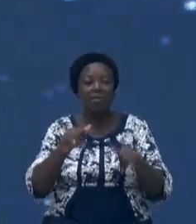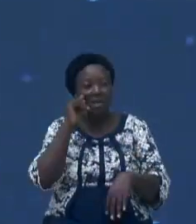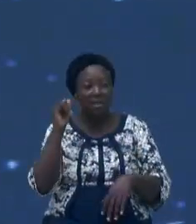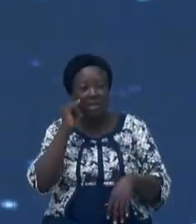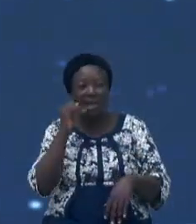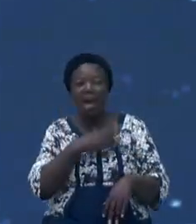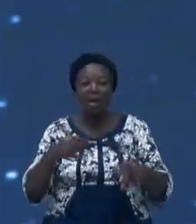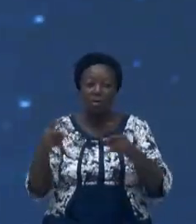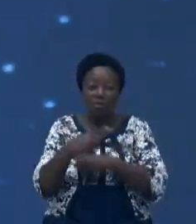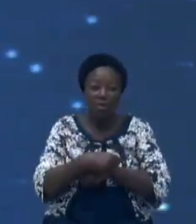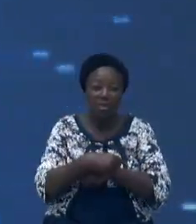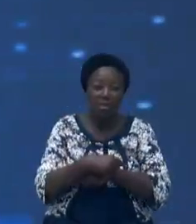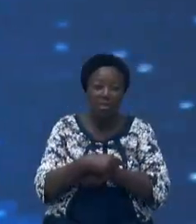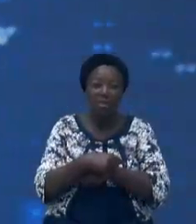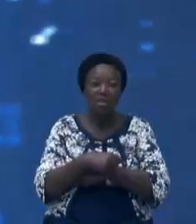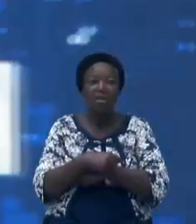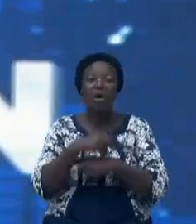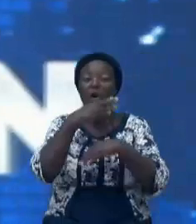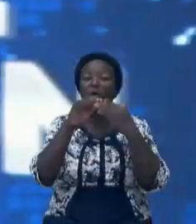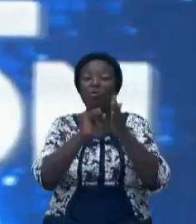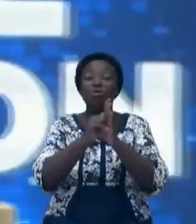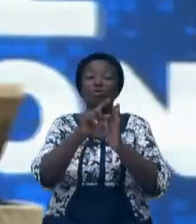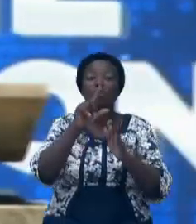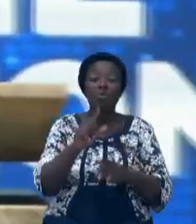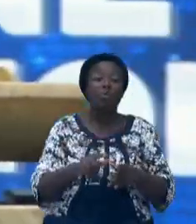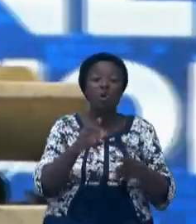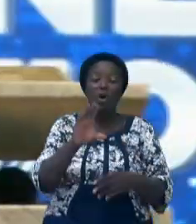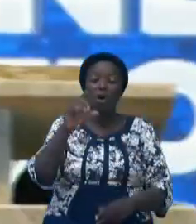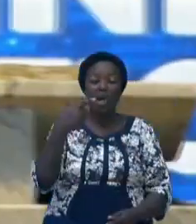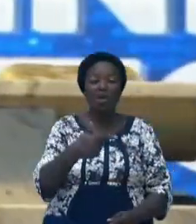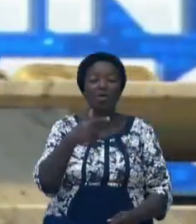aveugles le même hier aujourd'hui et